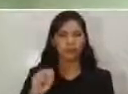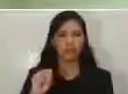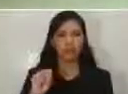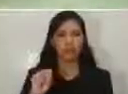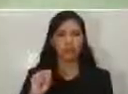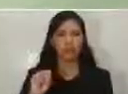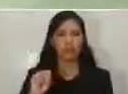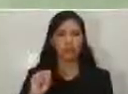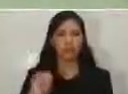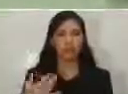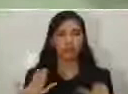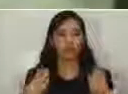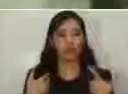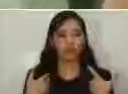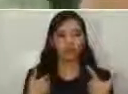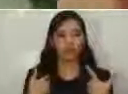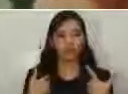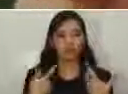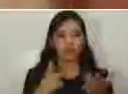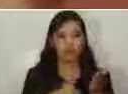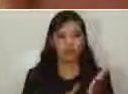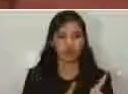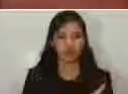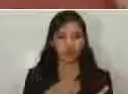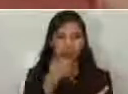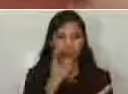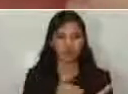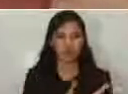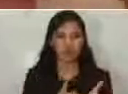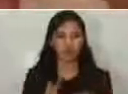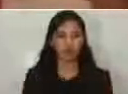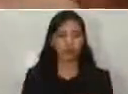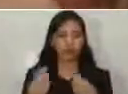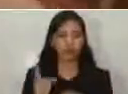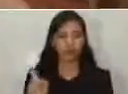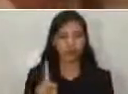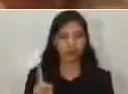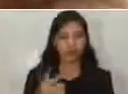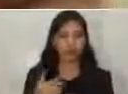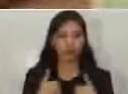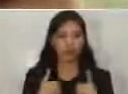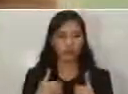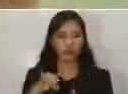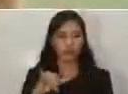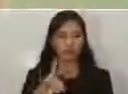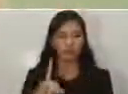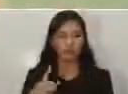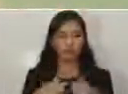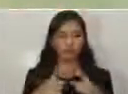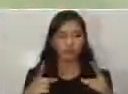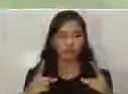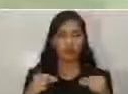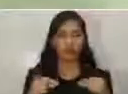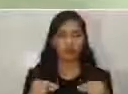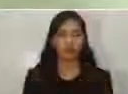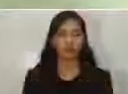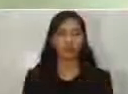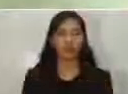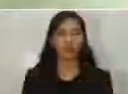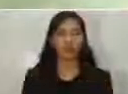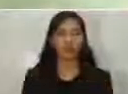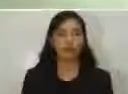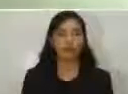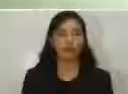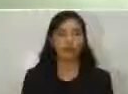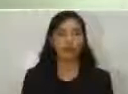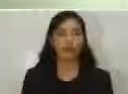para naman makapagpahinga bago ang kanilang biyahe mamayang alas 12 ng madaling araw. At yan muna ang latest